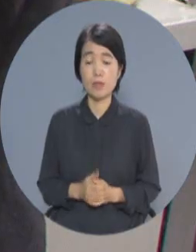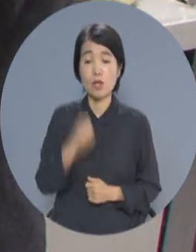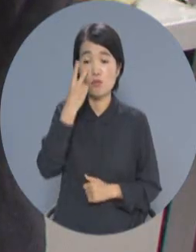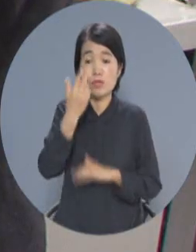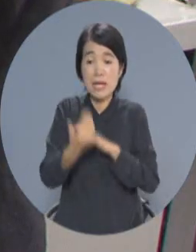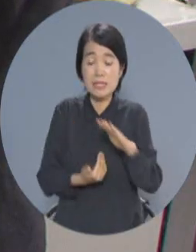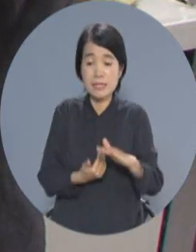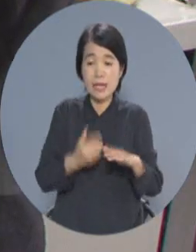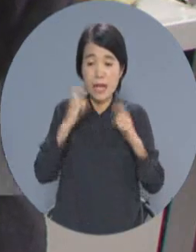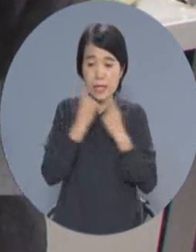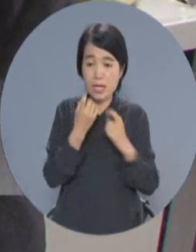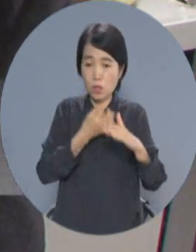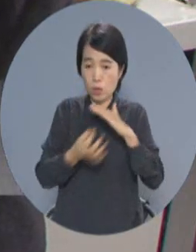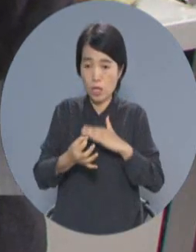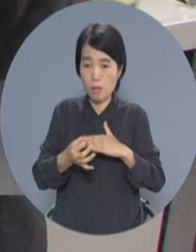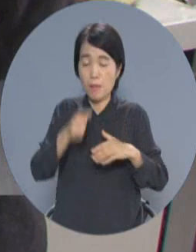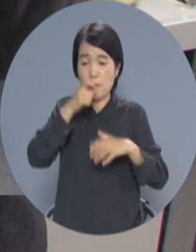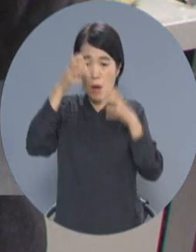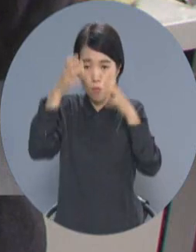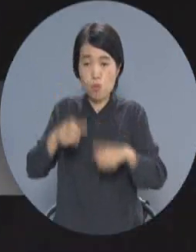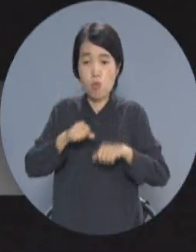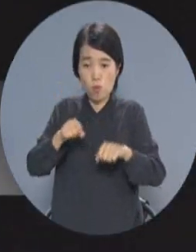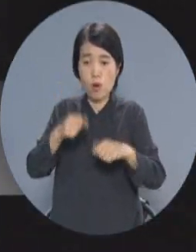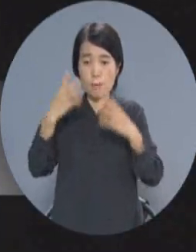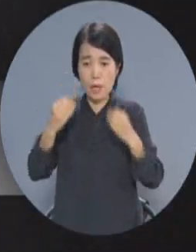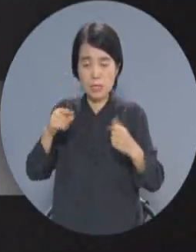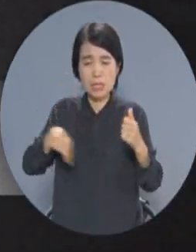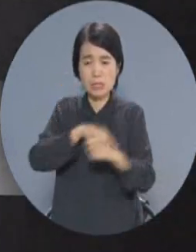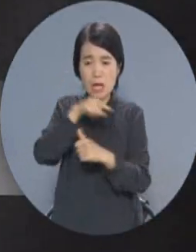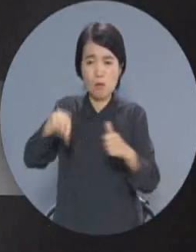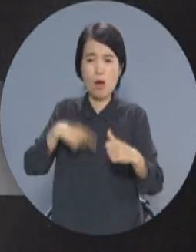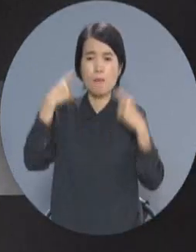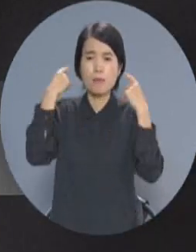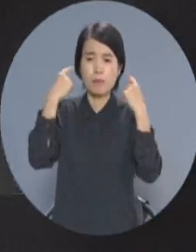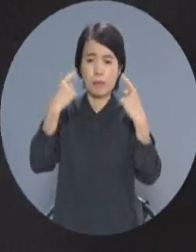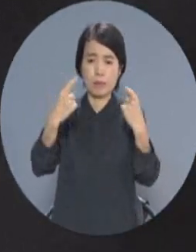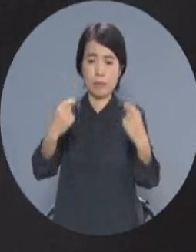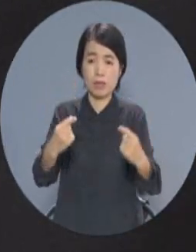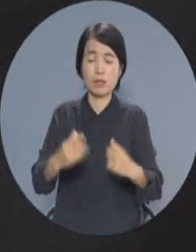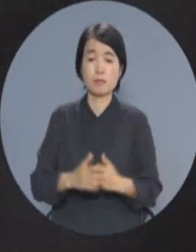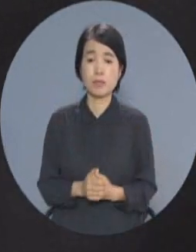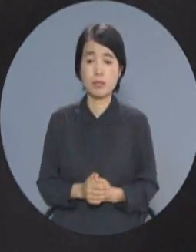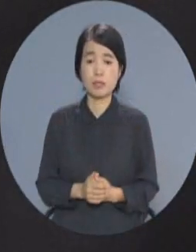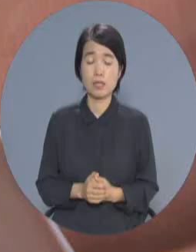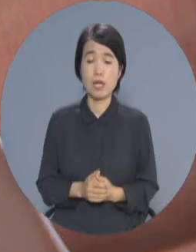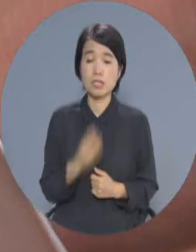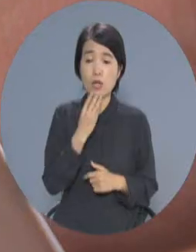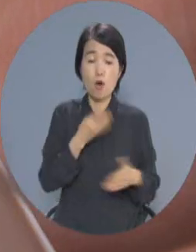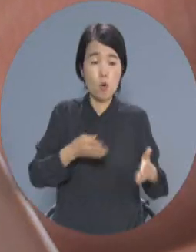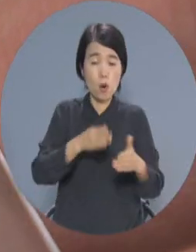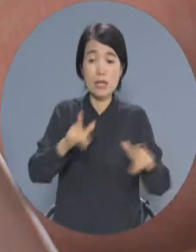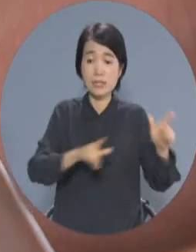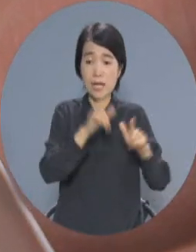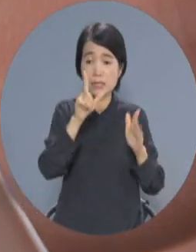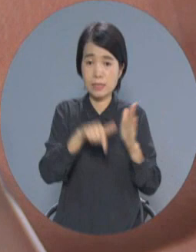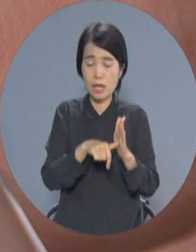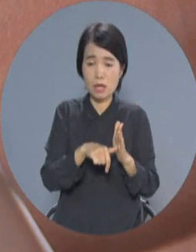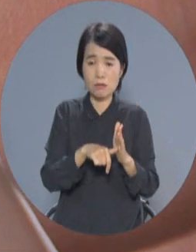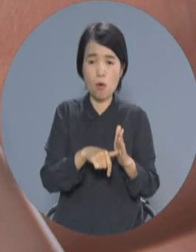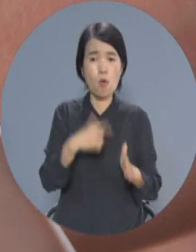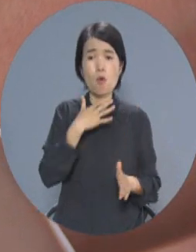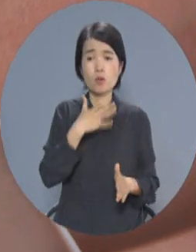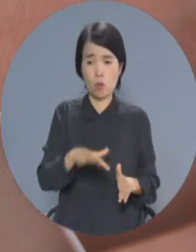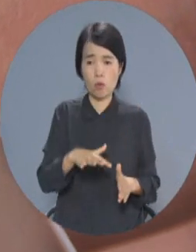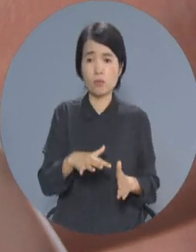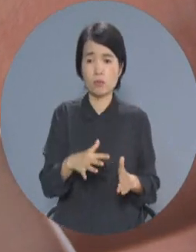전 사비를 들여 배수관 청소까지 했지만 상황은 나아지지 않고 있습니다. 경기도에 거주했을 때는 상상도